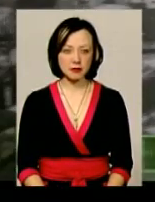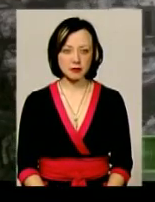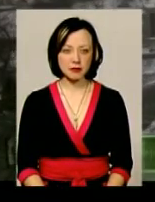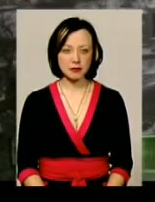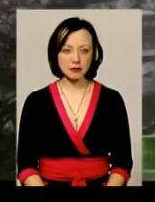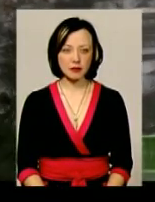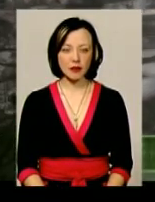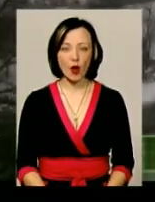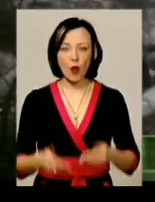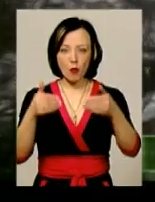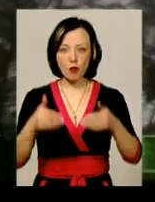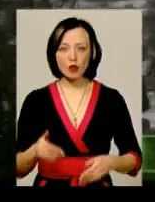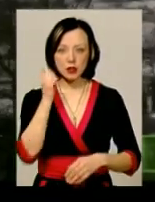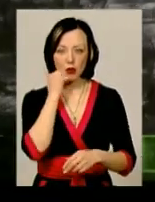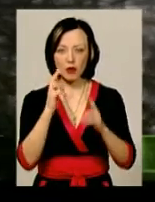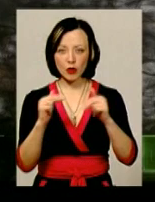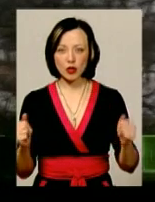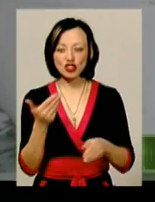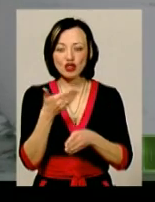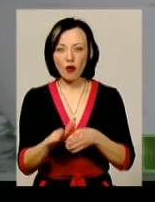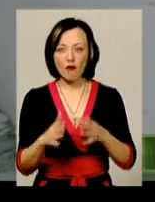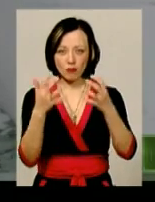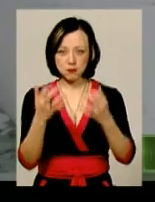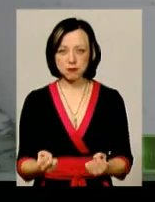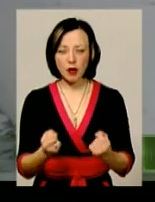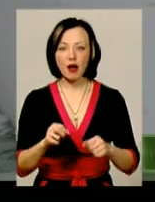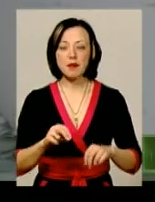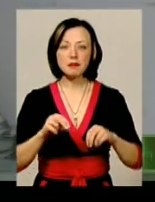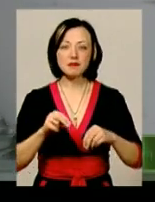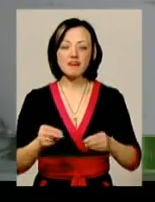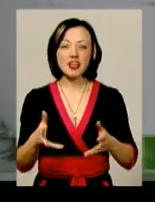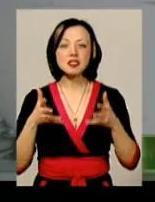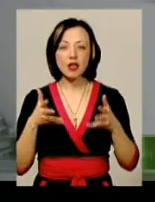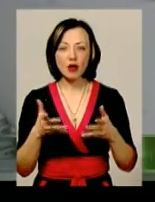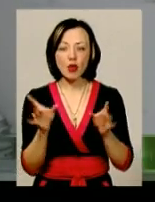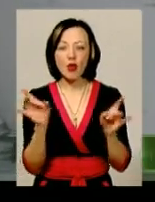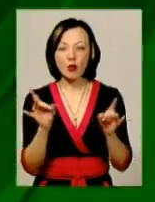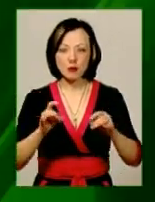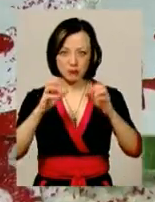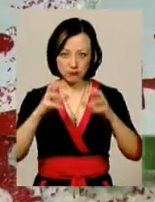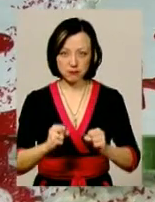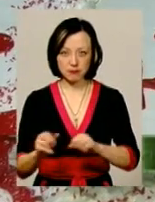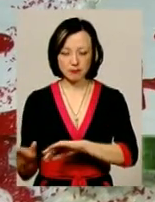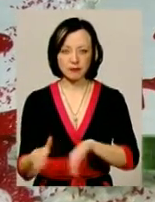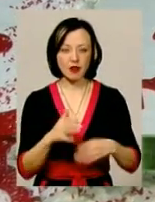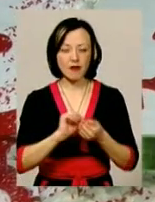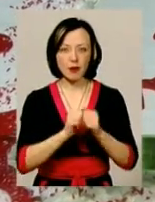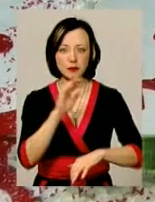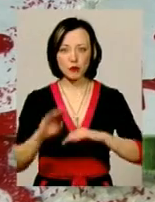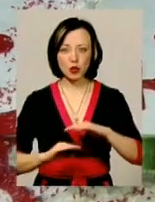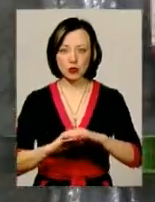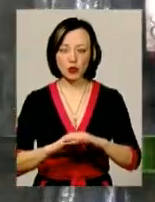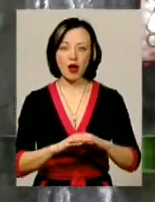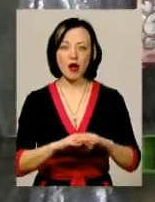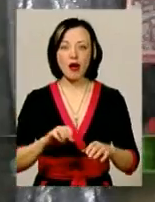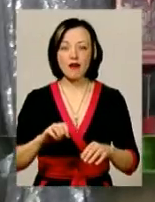Мур старої фортеці у місті над Смотричем частково обвалився. Фахівці встановлюють масштаби обвалу. У Кам'янці-Подільському